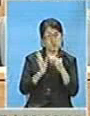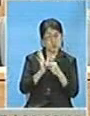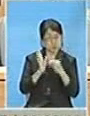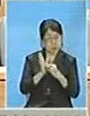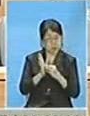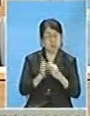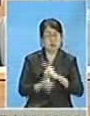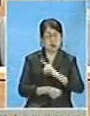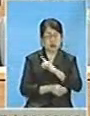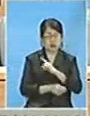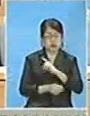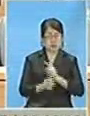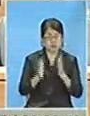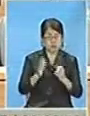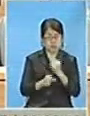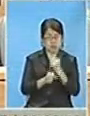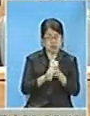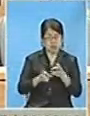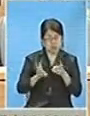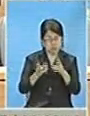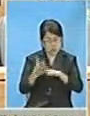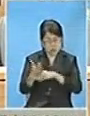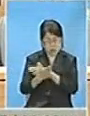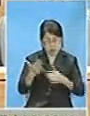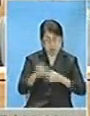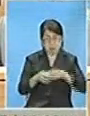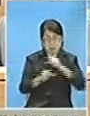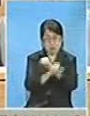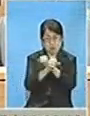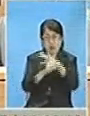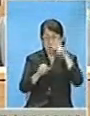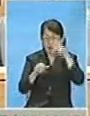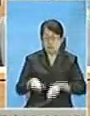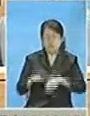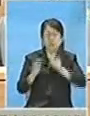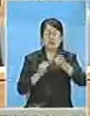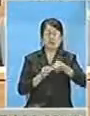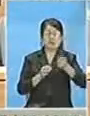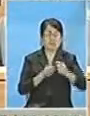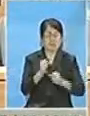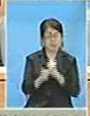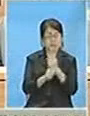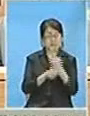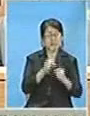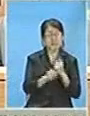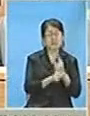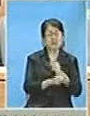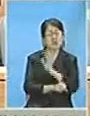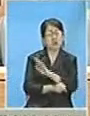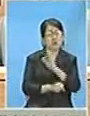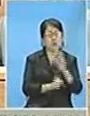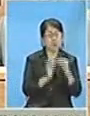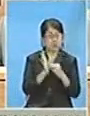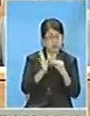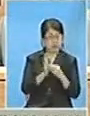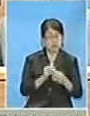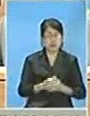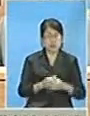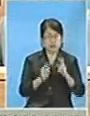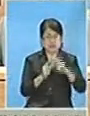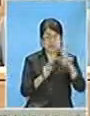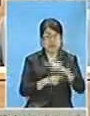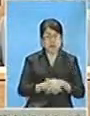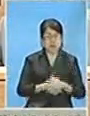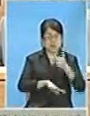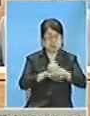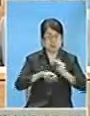ป้องกันปัญหาน้ำท่วมและสั่งการกันตามปกติซึ่งกระทำกันทุกๆปีและ3กทมน